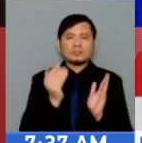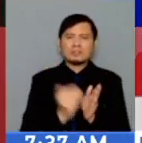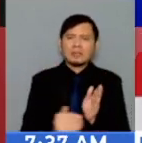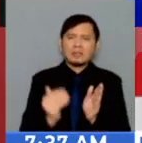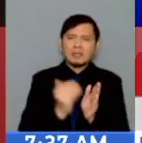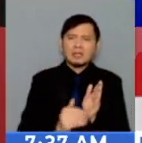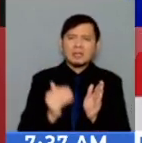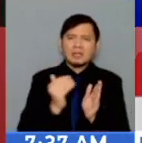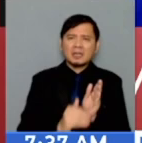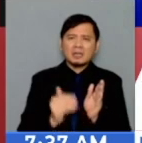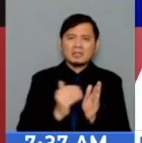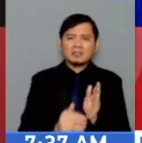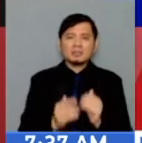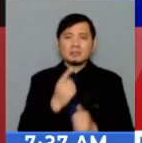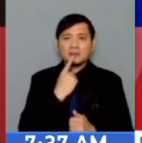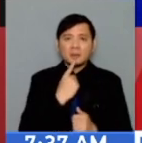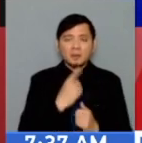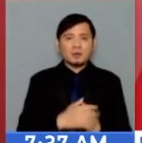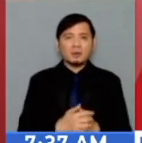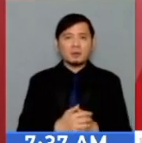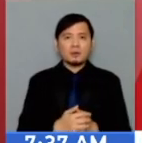niya,